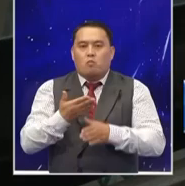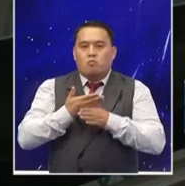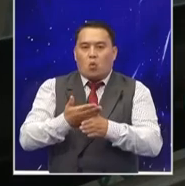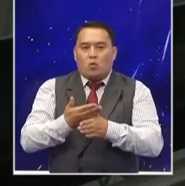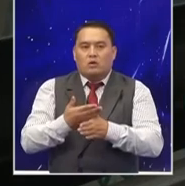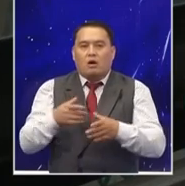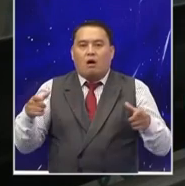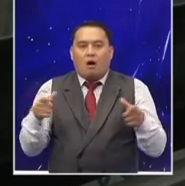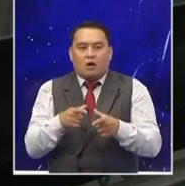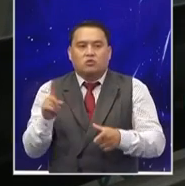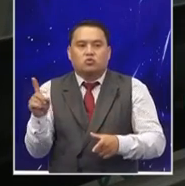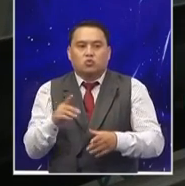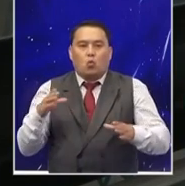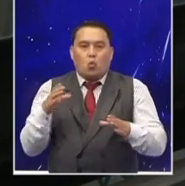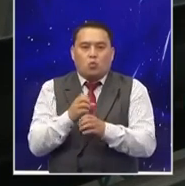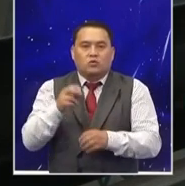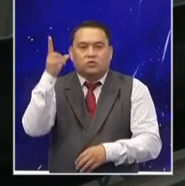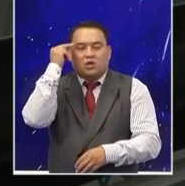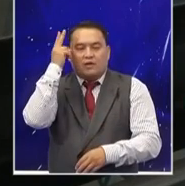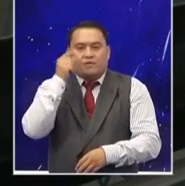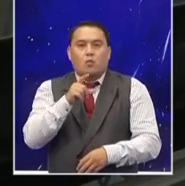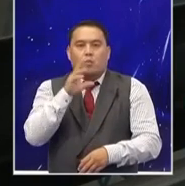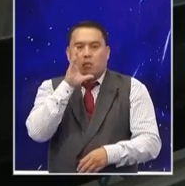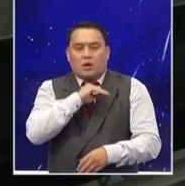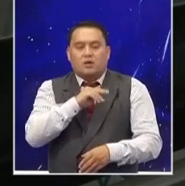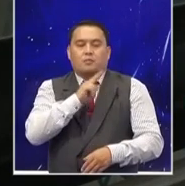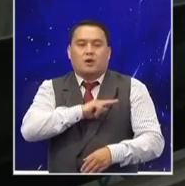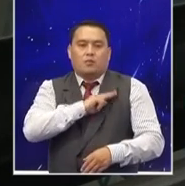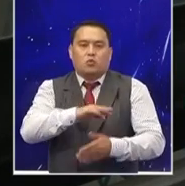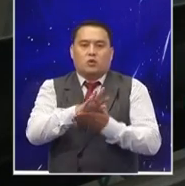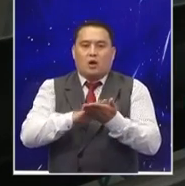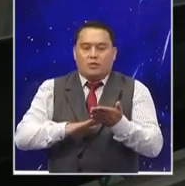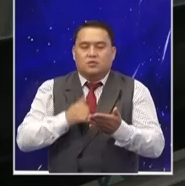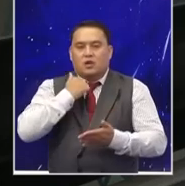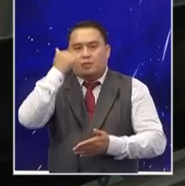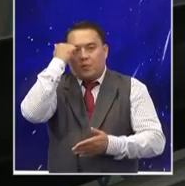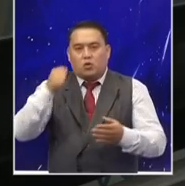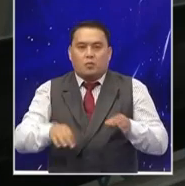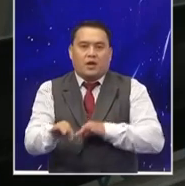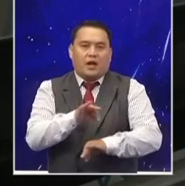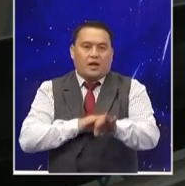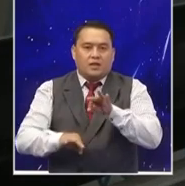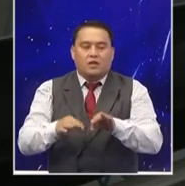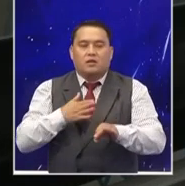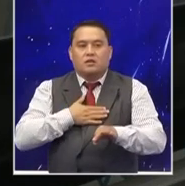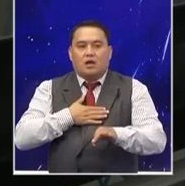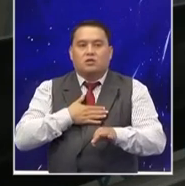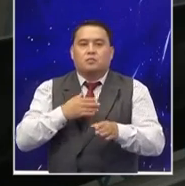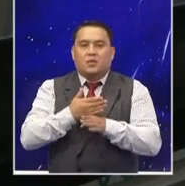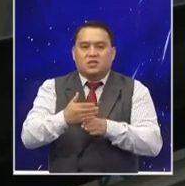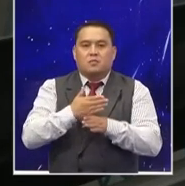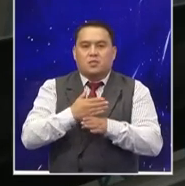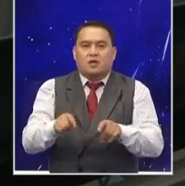в карантин несмотря на уменьшение количества клиентов смогли продолжить работу спасибо атамекен у за этот проект наша типография понемногу